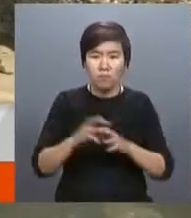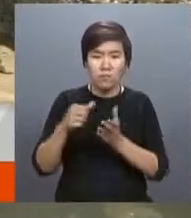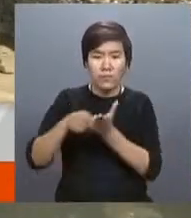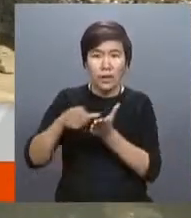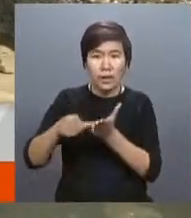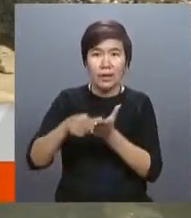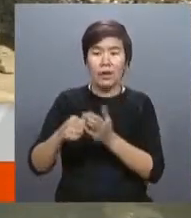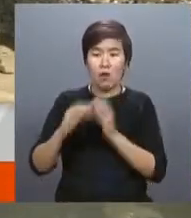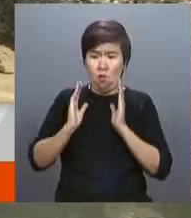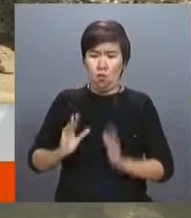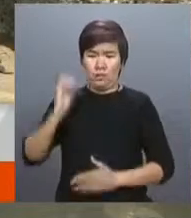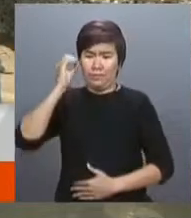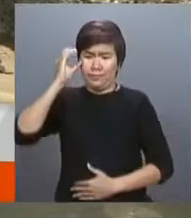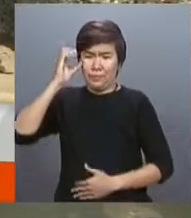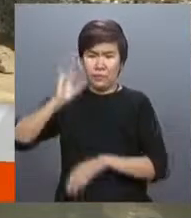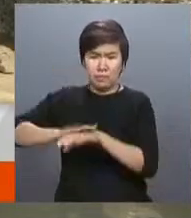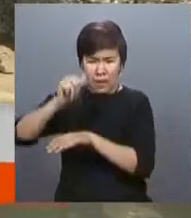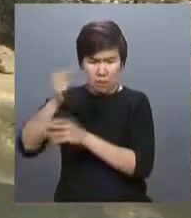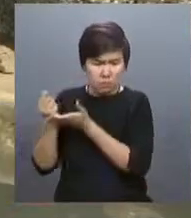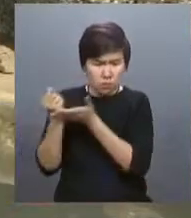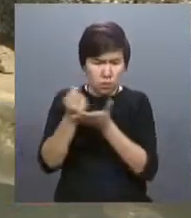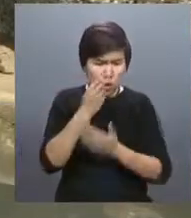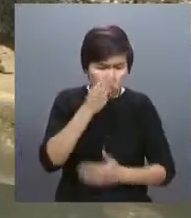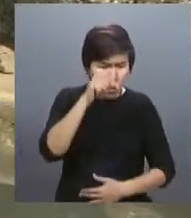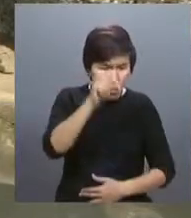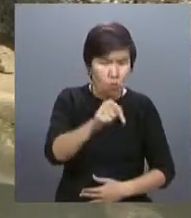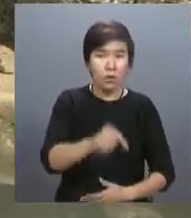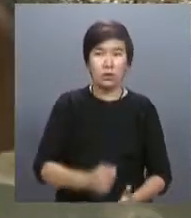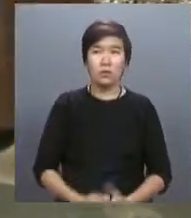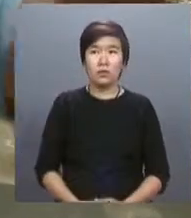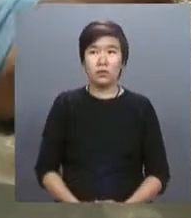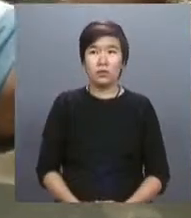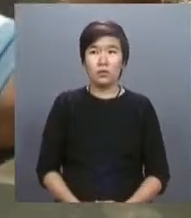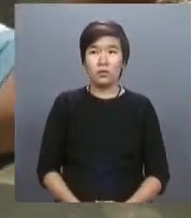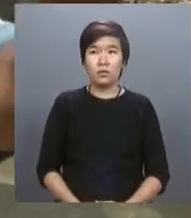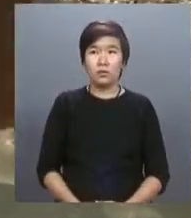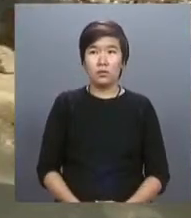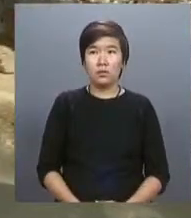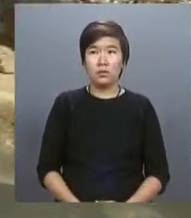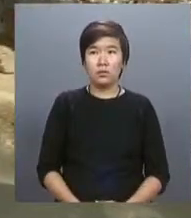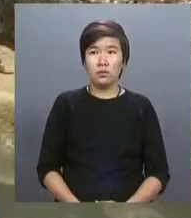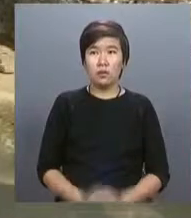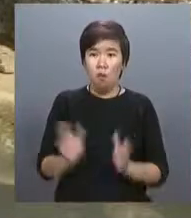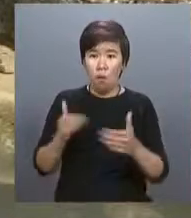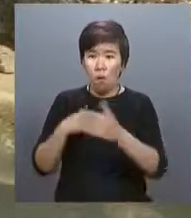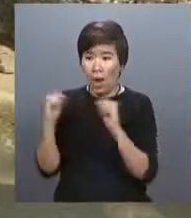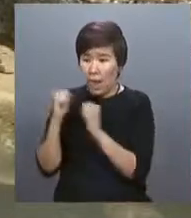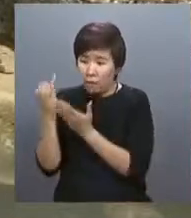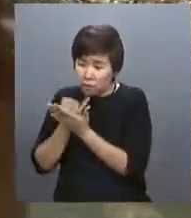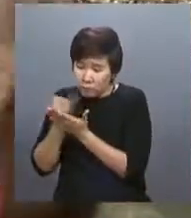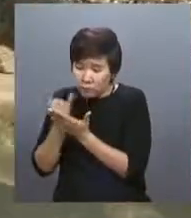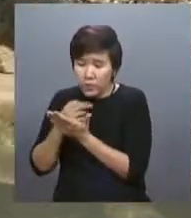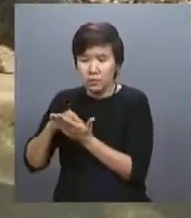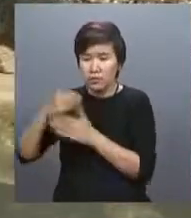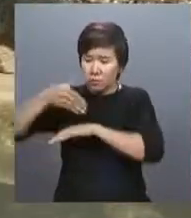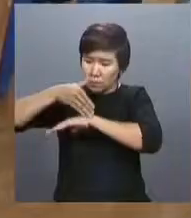ที่มีความรู้แล้วให้มันมาดูพื้นที่จริงนะอย่าไปออกแบบกันที่อ้องแอไม่มาเห็นในสภาพพื้นที่เนี่ยมัน